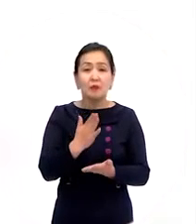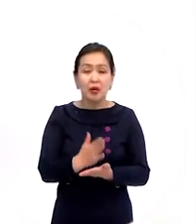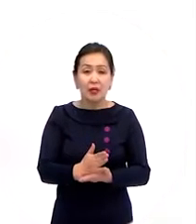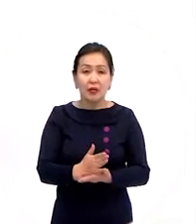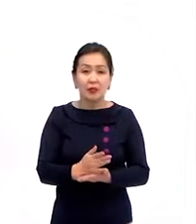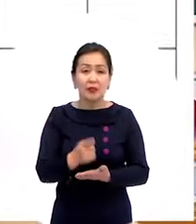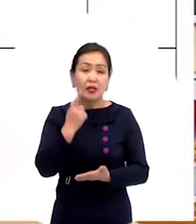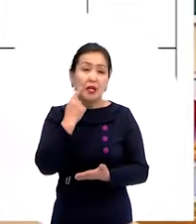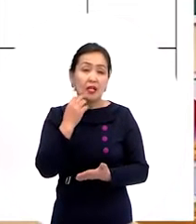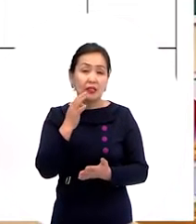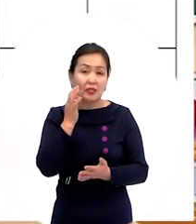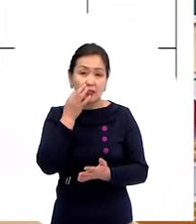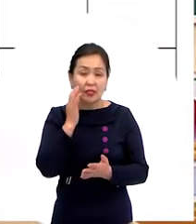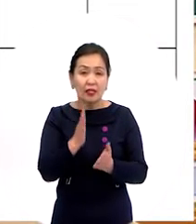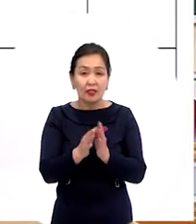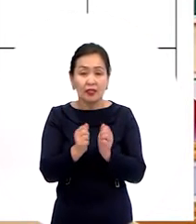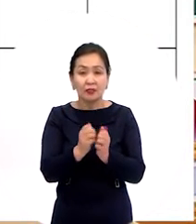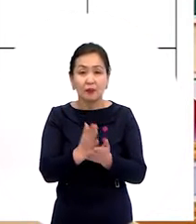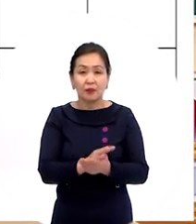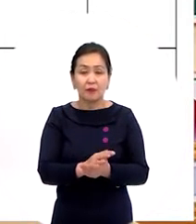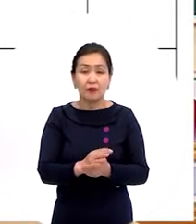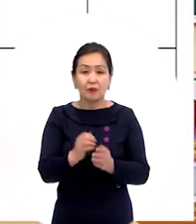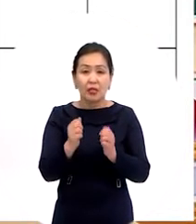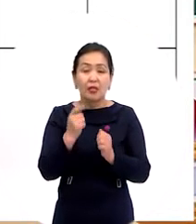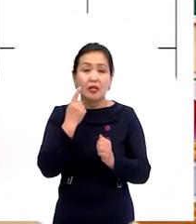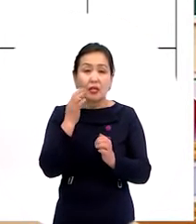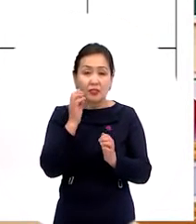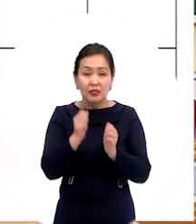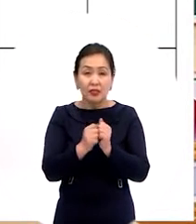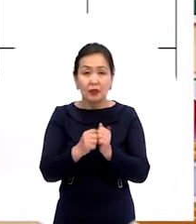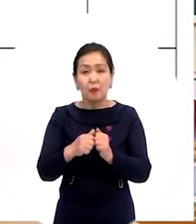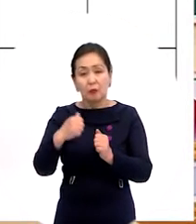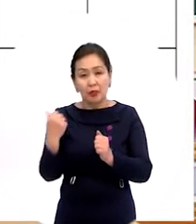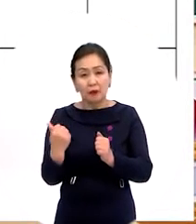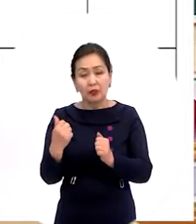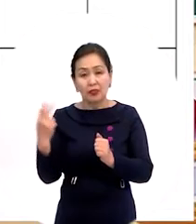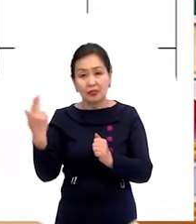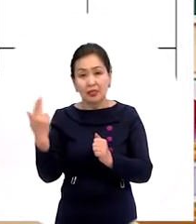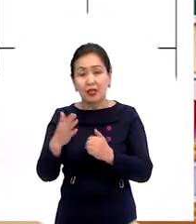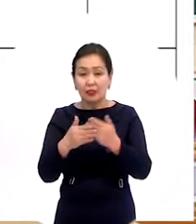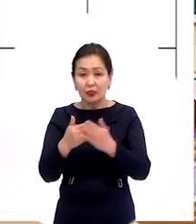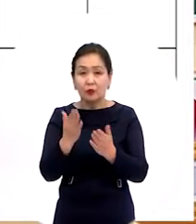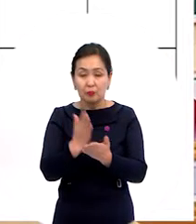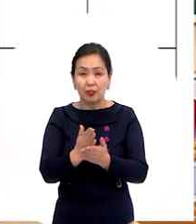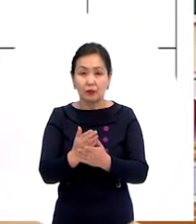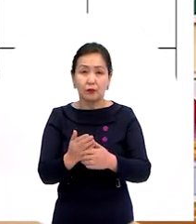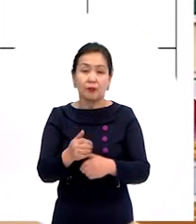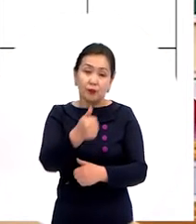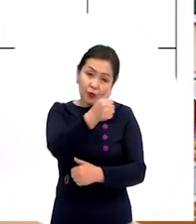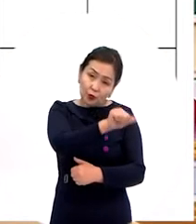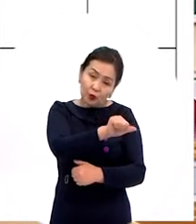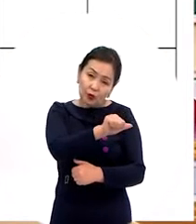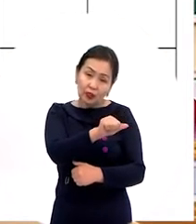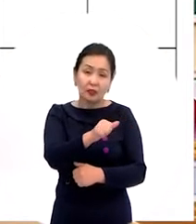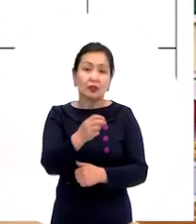хараарай. Элса найз маань байна. Элсагийн баруун талд цагаан дэлгүүр байна. Элсагийн